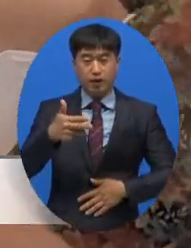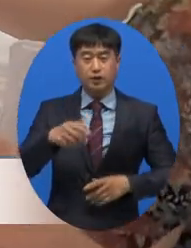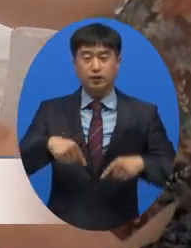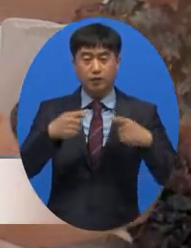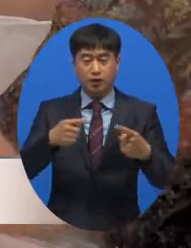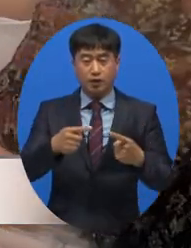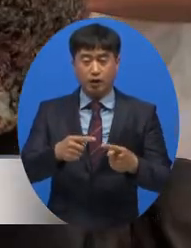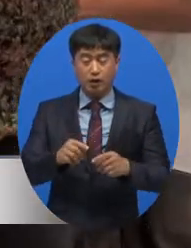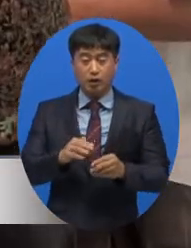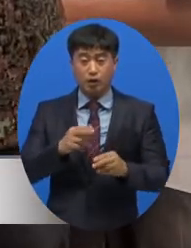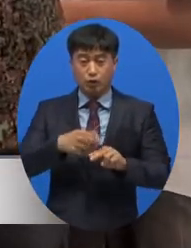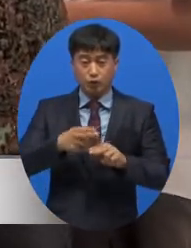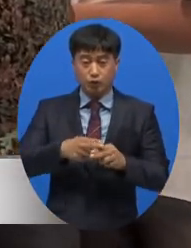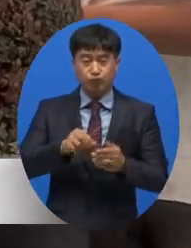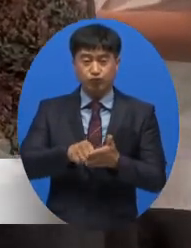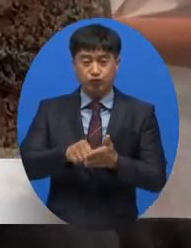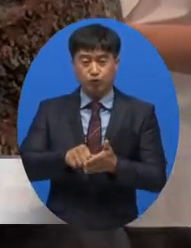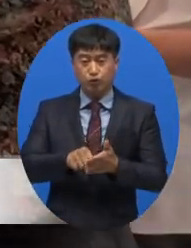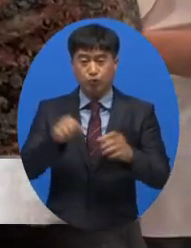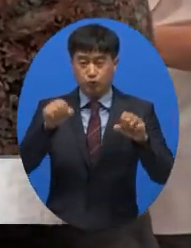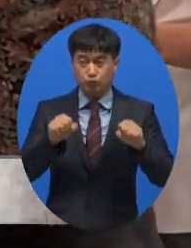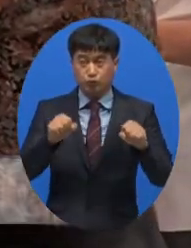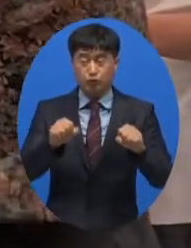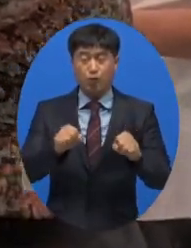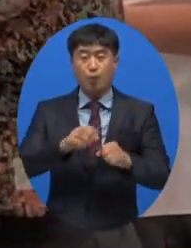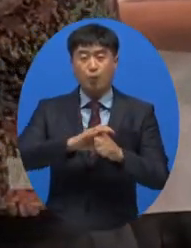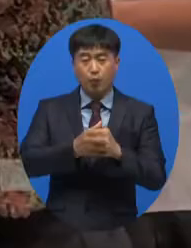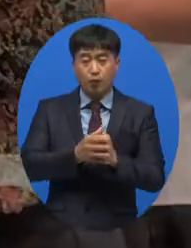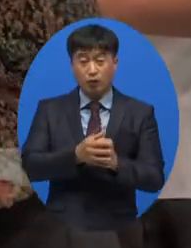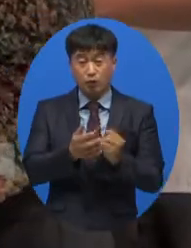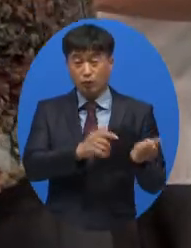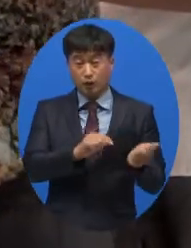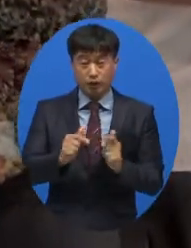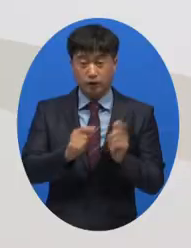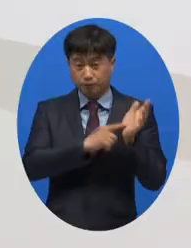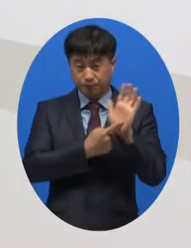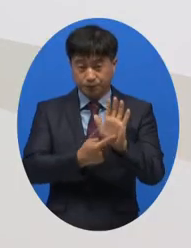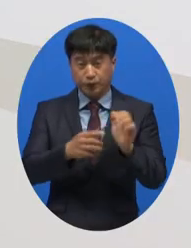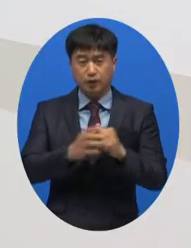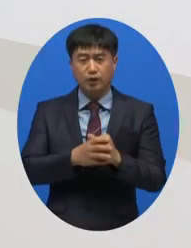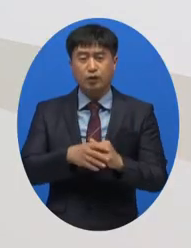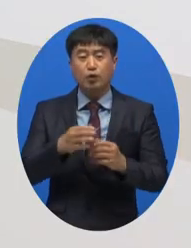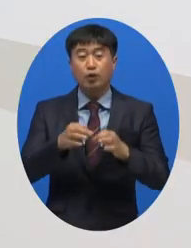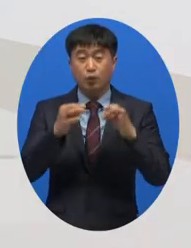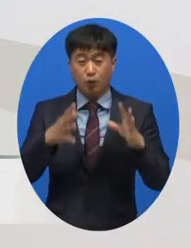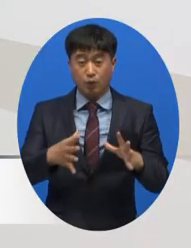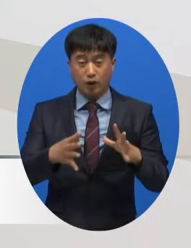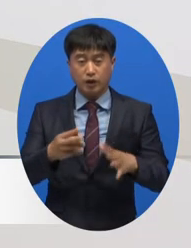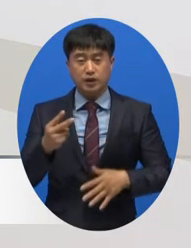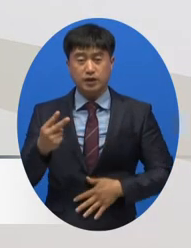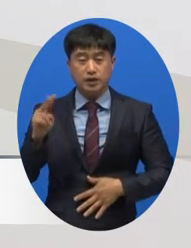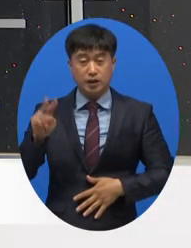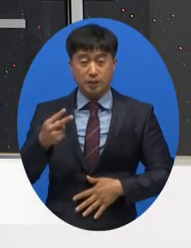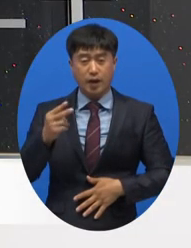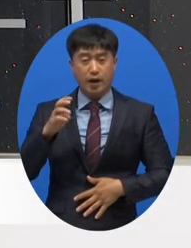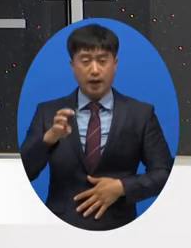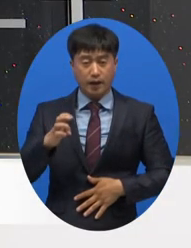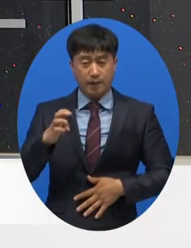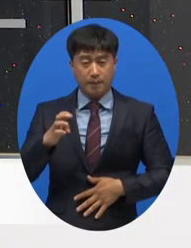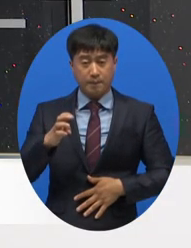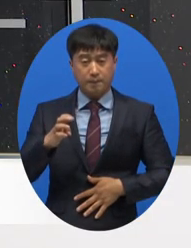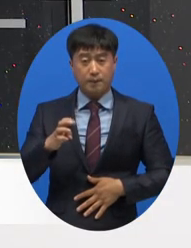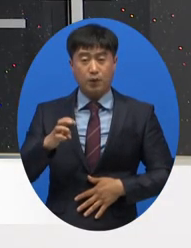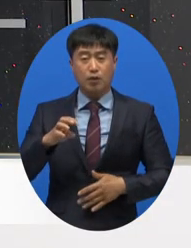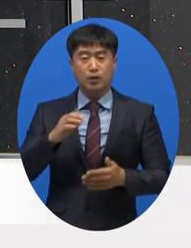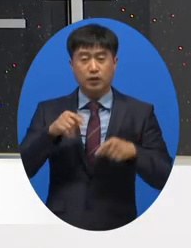주방용품과 네일케어, 헤어제품, 스포츠용품, 포장용기 등을 선보였습니다. 전시회 기간 동안 총 249건의 상담을